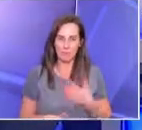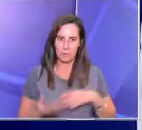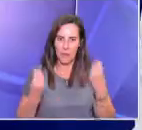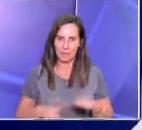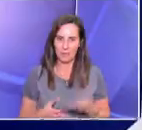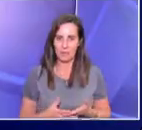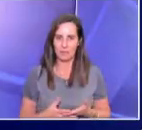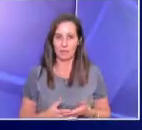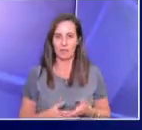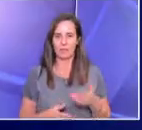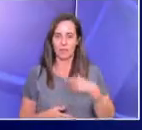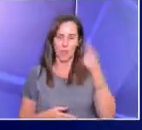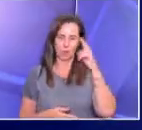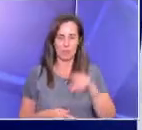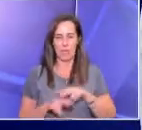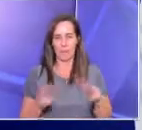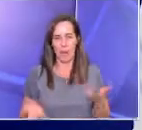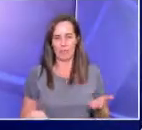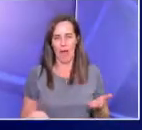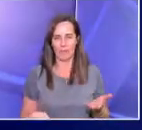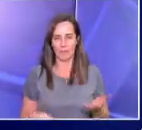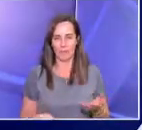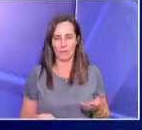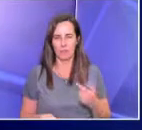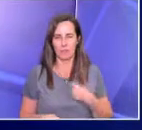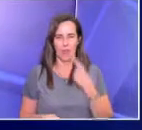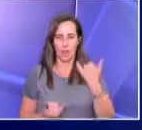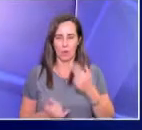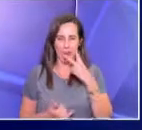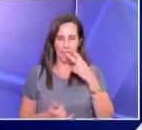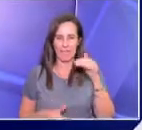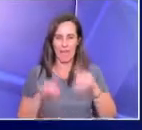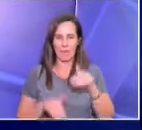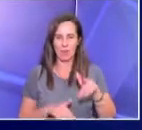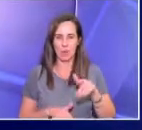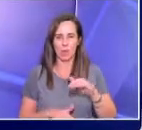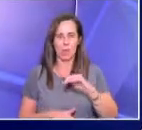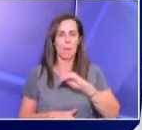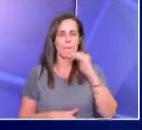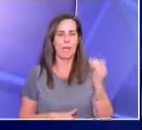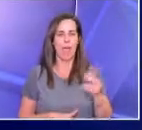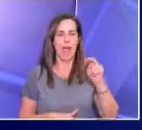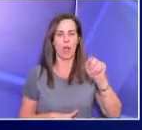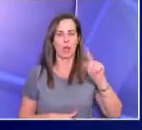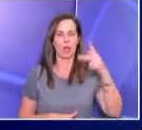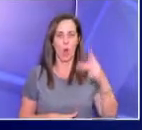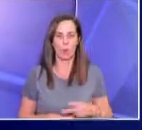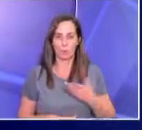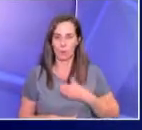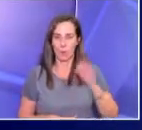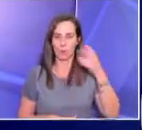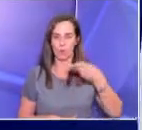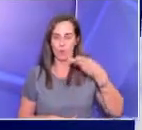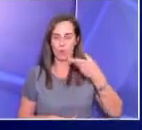סיבוב שני? קודם כל, אני לא חושבת שזה המצב. אני יכולה להגיד לך שהיום ראיתי קלפיות בארנוף, אופר מקבל באחוזים יותר טובים